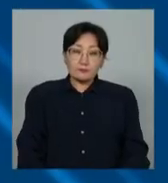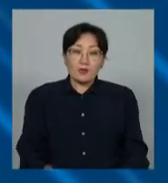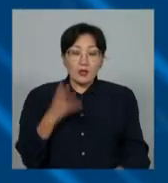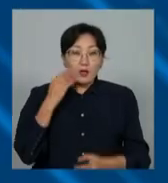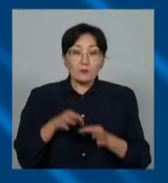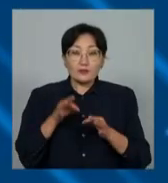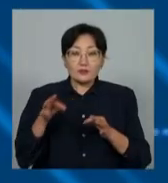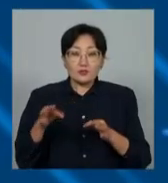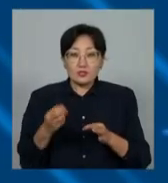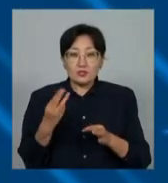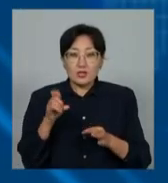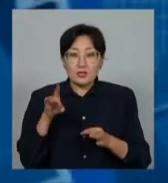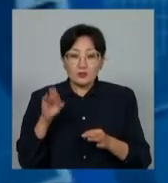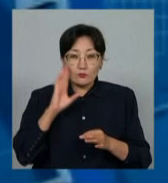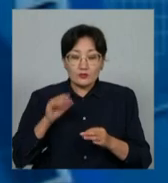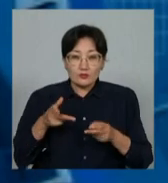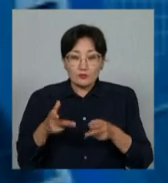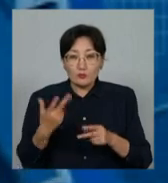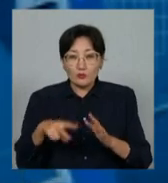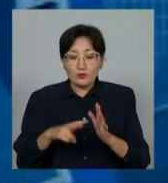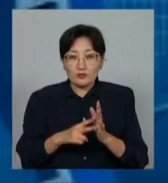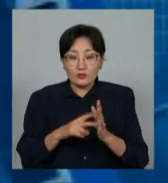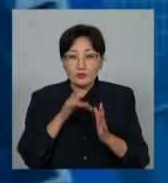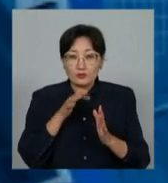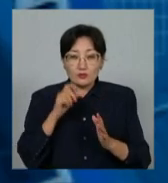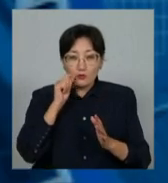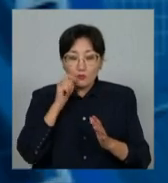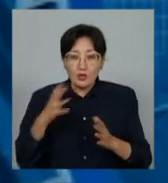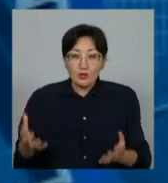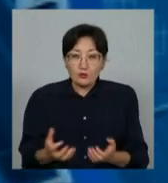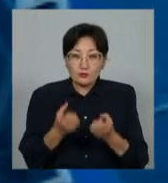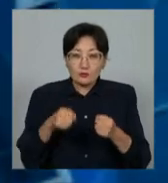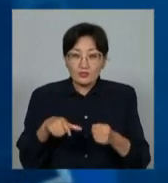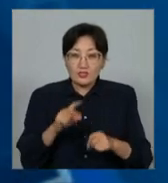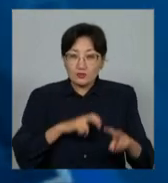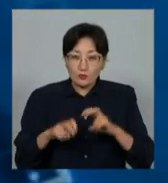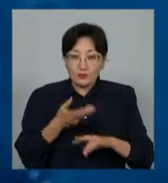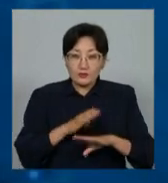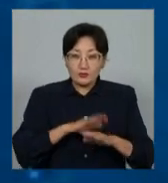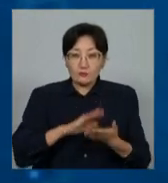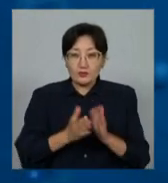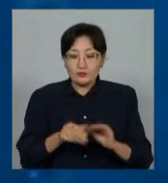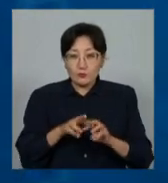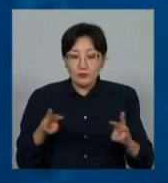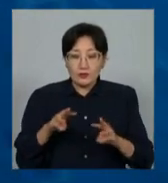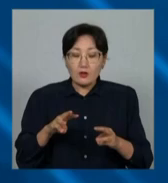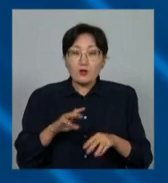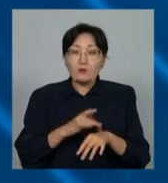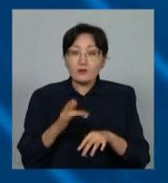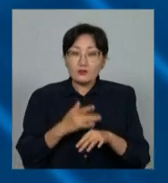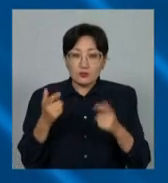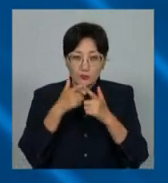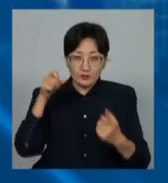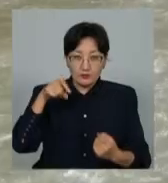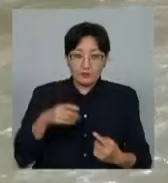Алматы облысында Шарын өзеніне ағып кеткен 37 жасар азаматты құтқарушылар іздестіріп жатыр. Төтенше жағдайлар министрлігі баспасөз қызметінің